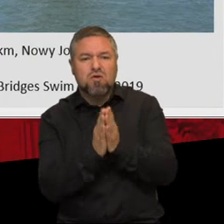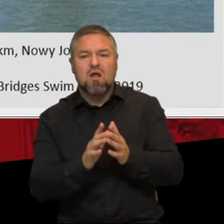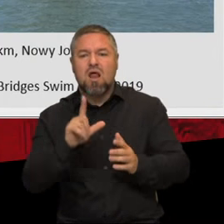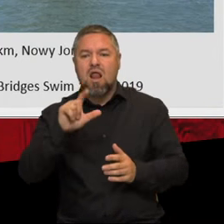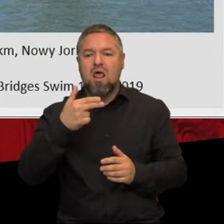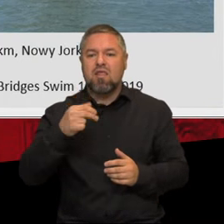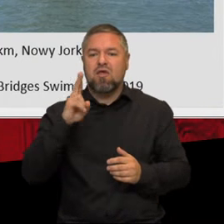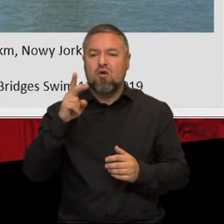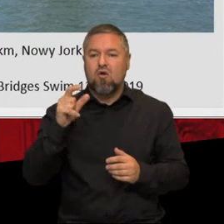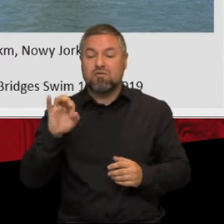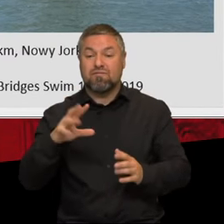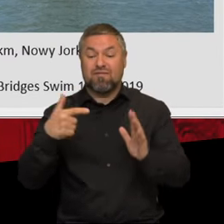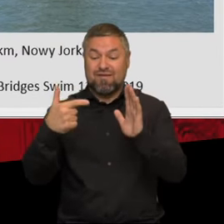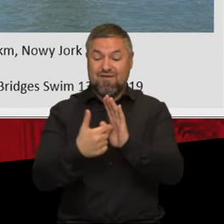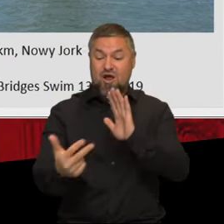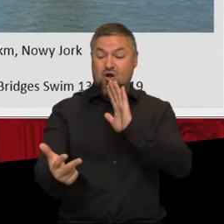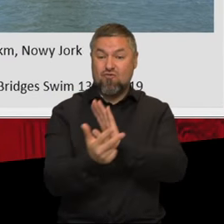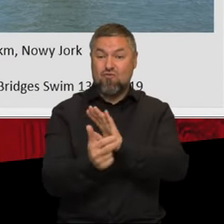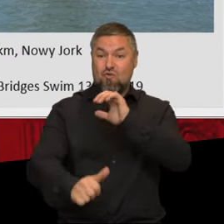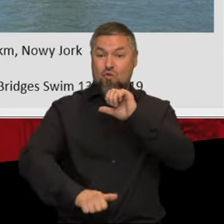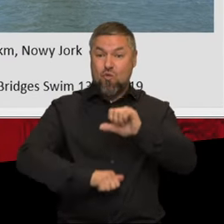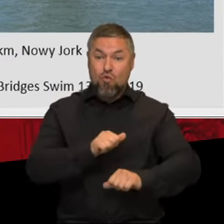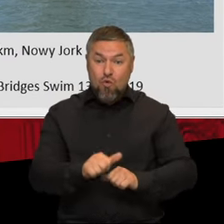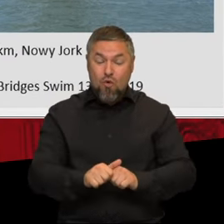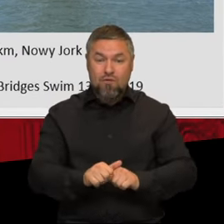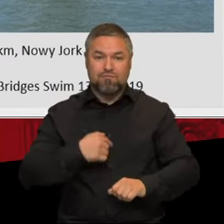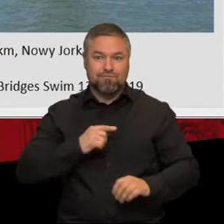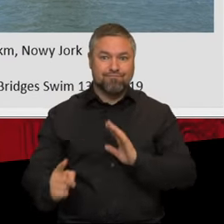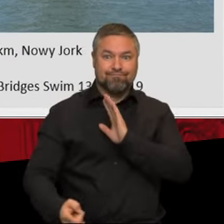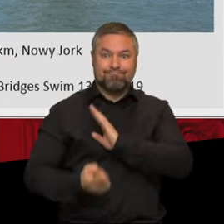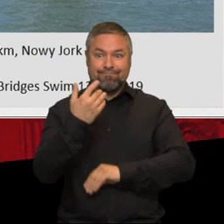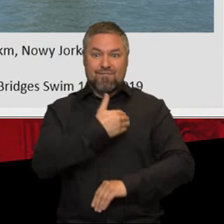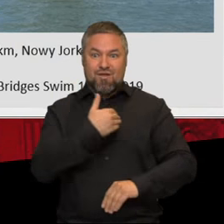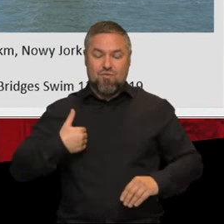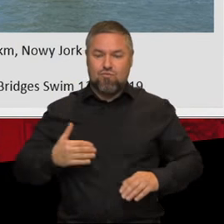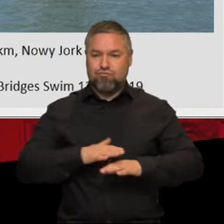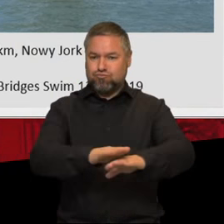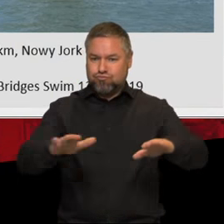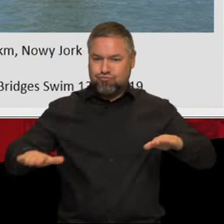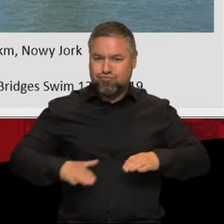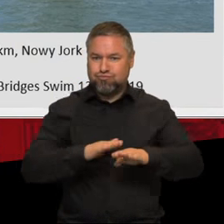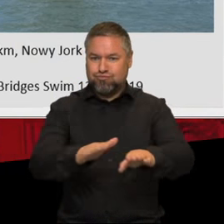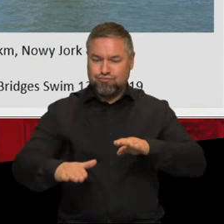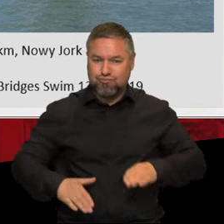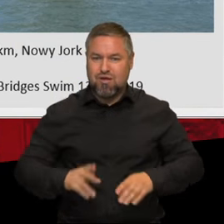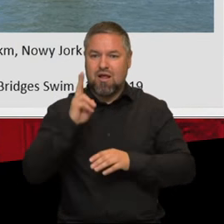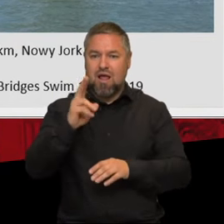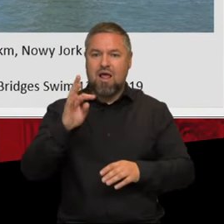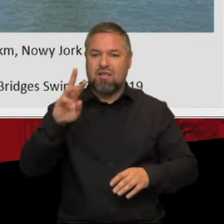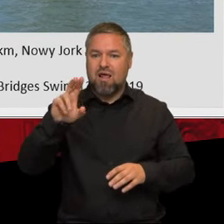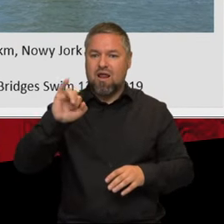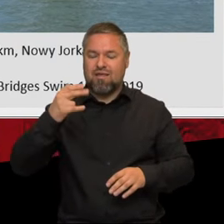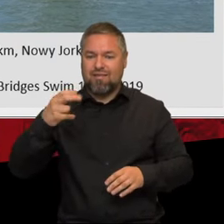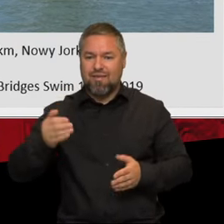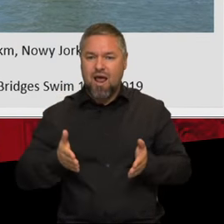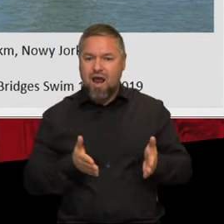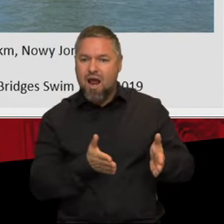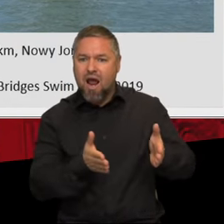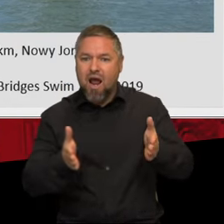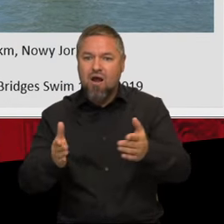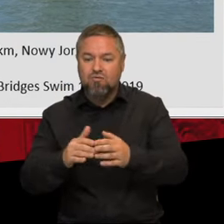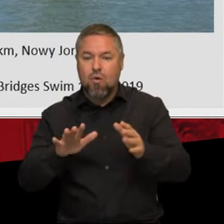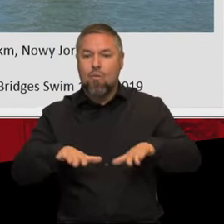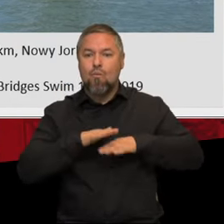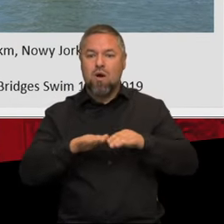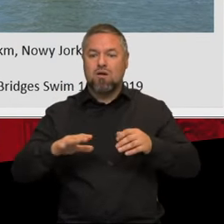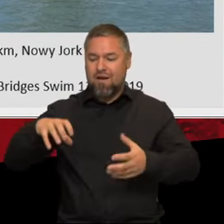Cox, a mianowicie w 2018 roku jako pierwsza Polka przepłynęłam wpław kanał Katalina, płynąc z